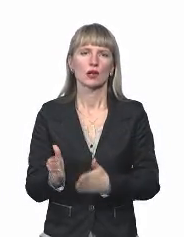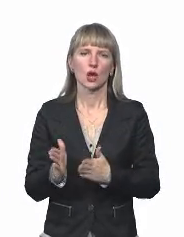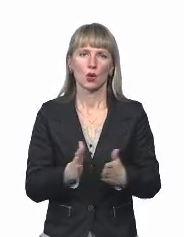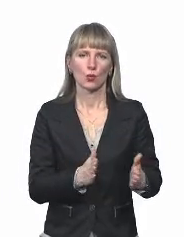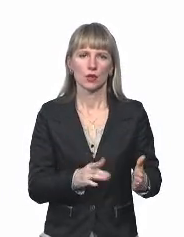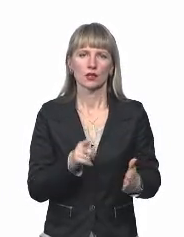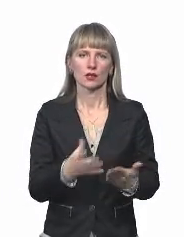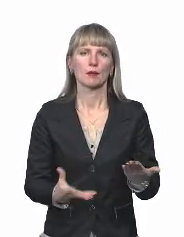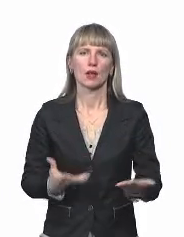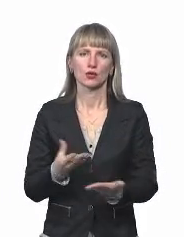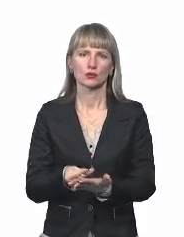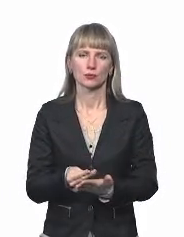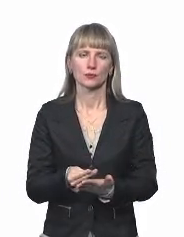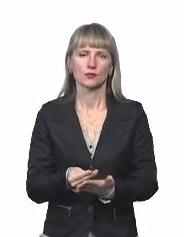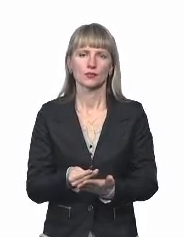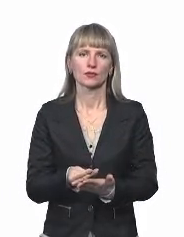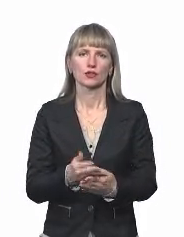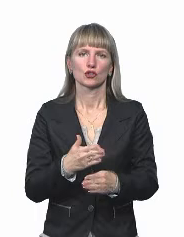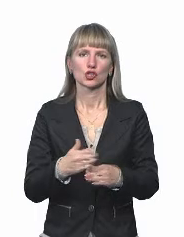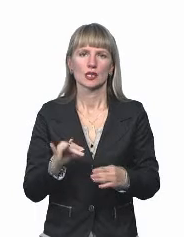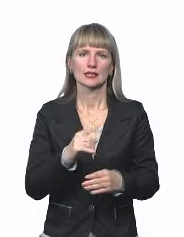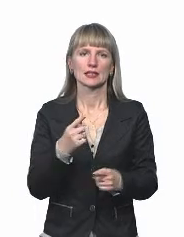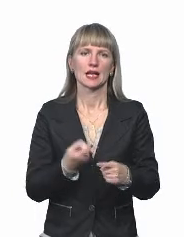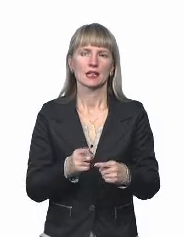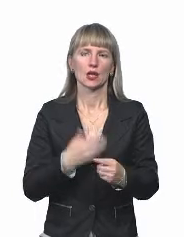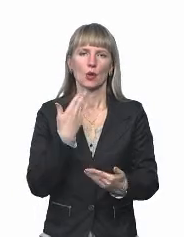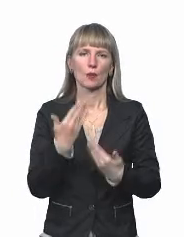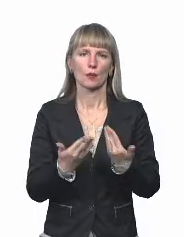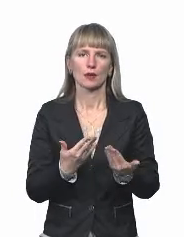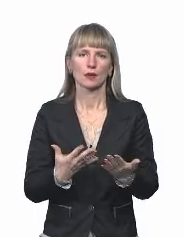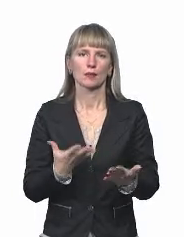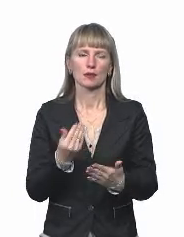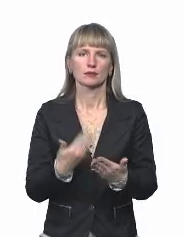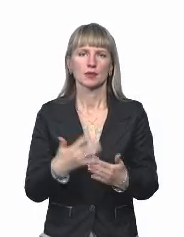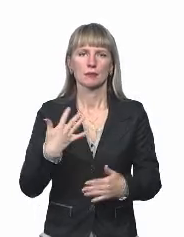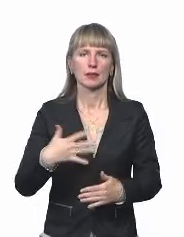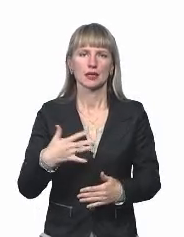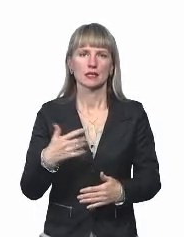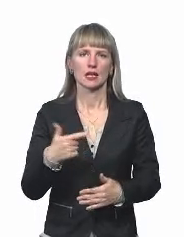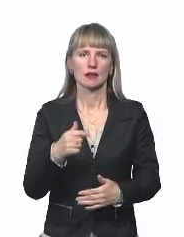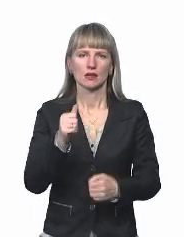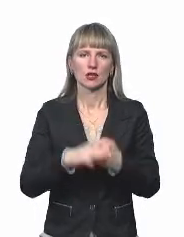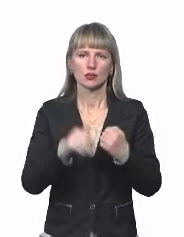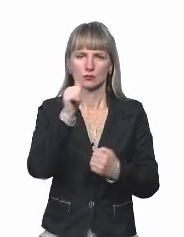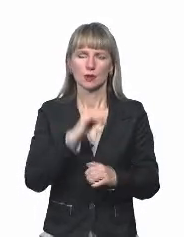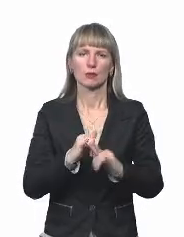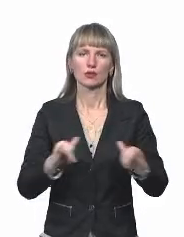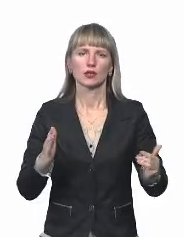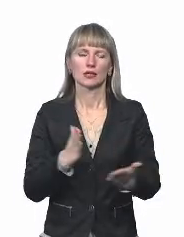їх сплачують. Майже чверть усіх опитаних заявила, що сплачує близько 50 гривень щомісяця, а найбільш поширеними